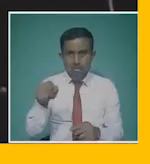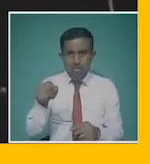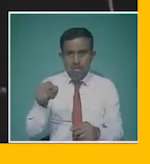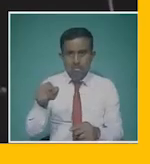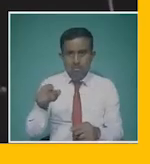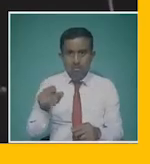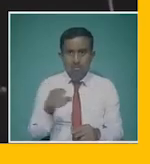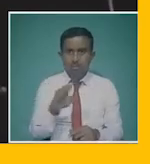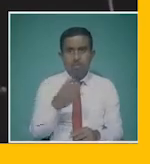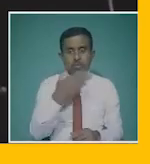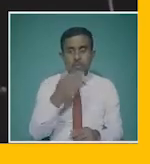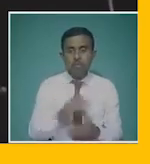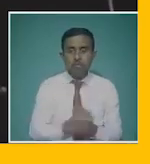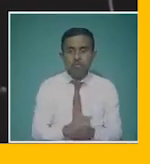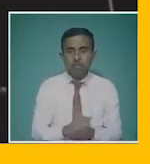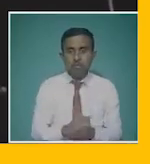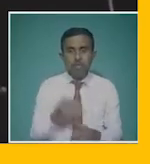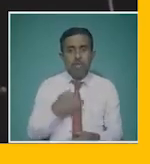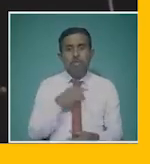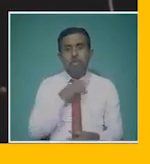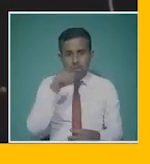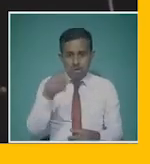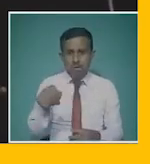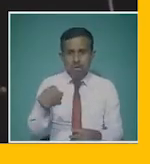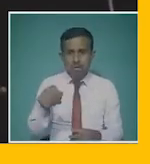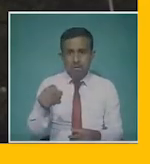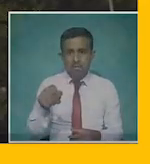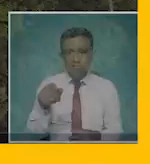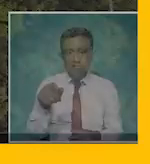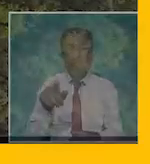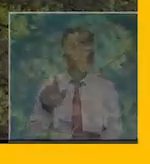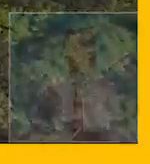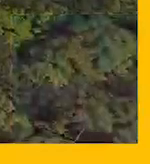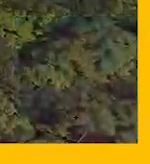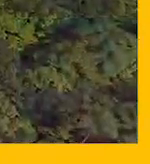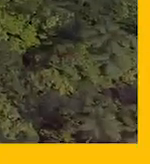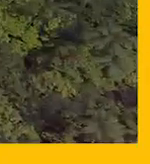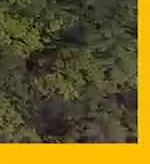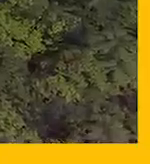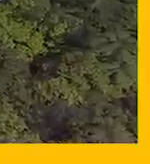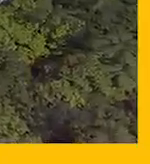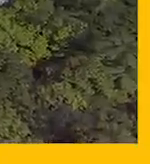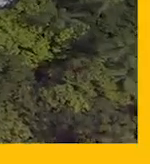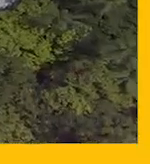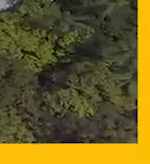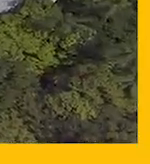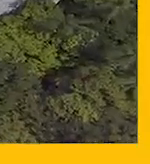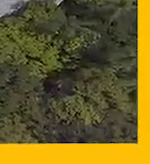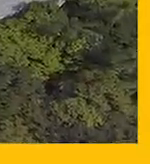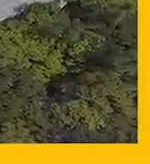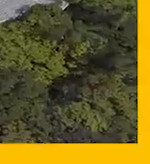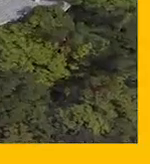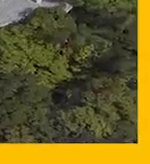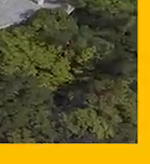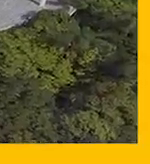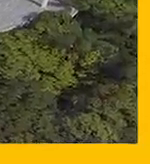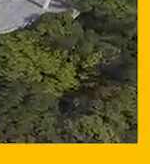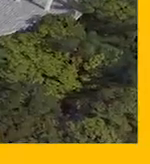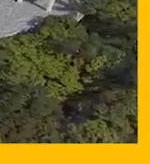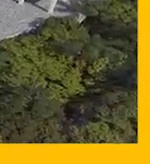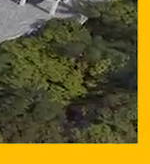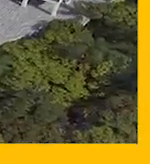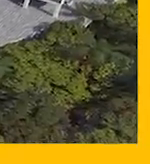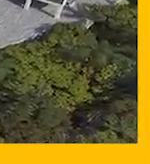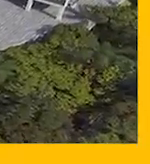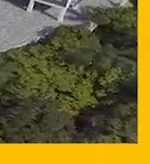චමින්ද උත්තර දුන්නා මේ ගෙවල් මොනවද කියලා අපිටත් පැහැදිලි නෑ. පහුගිය දවස්වල අරගලිය හේතුවෙන් මන්ත්‍රීවරුන්